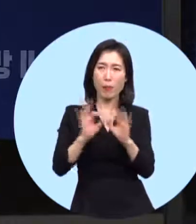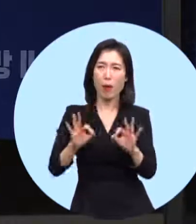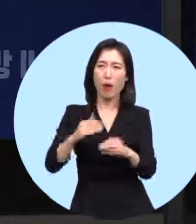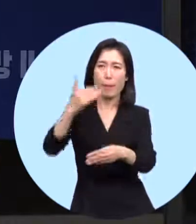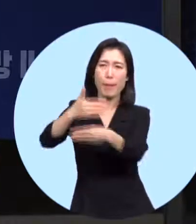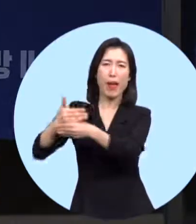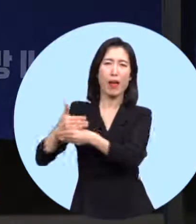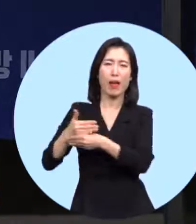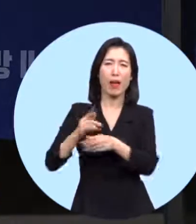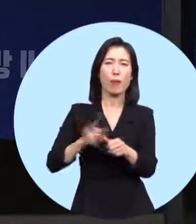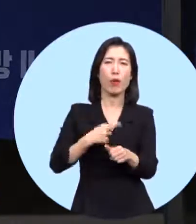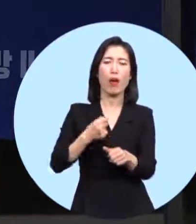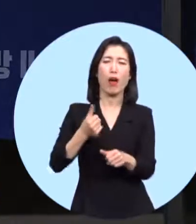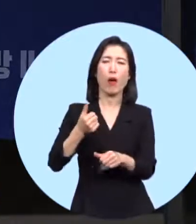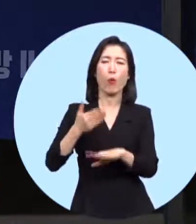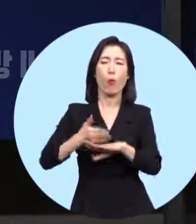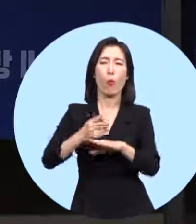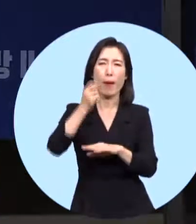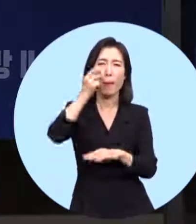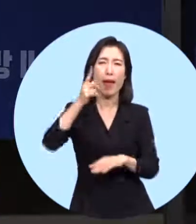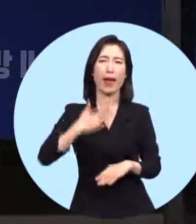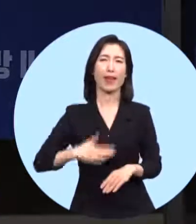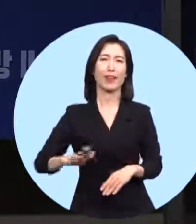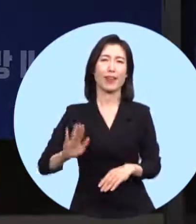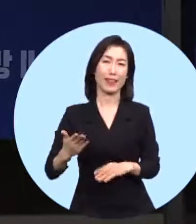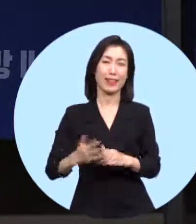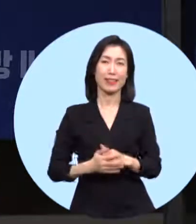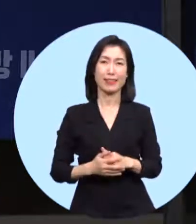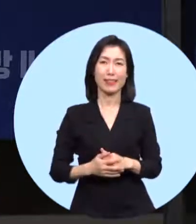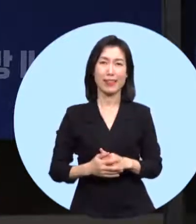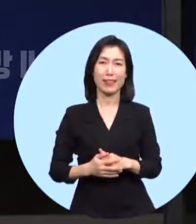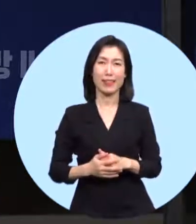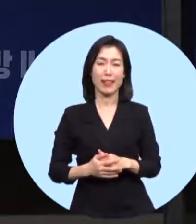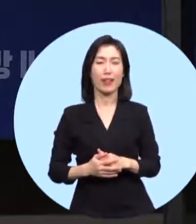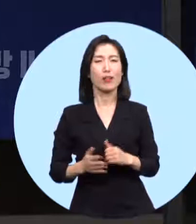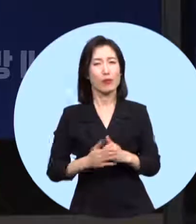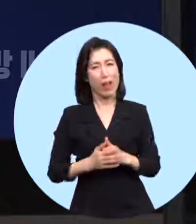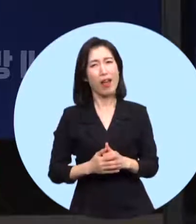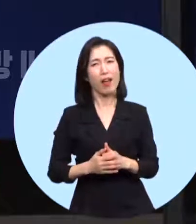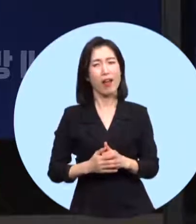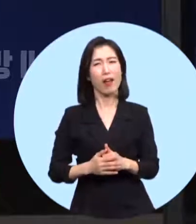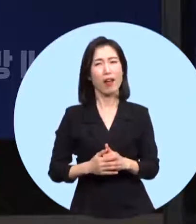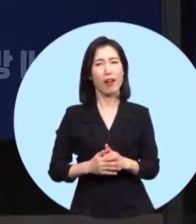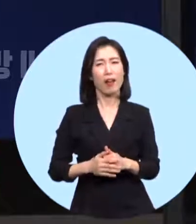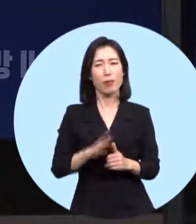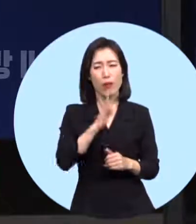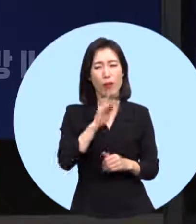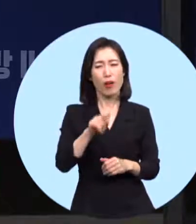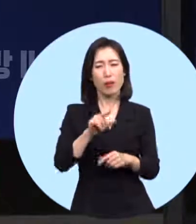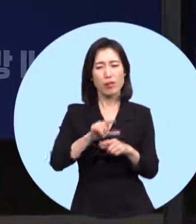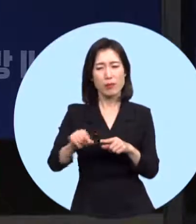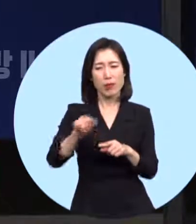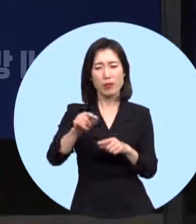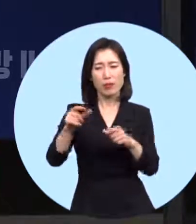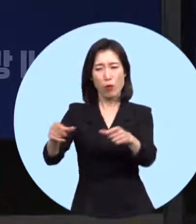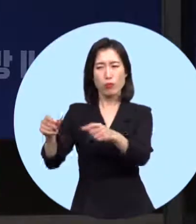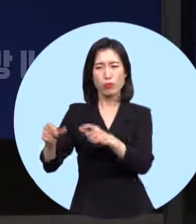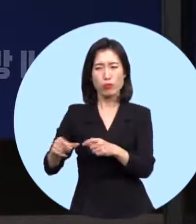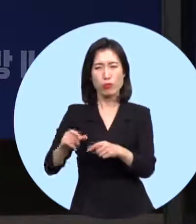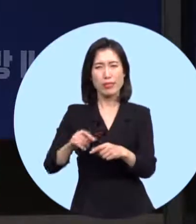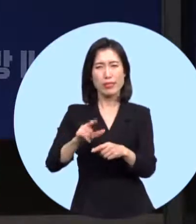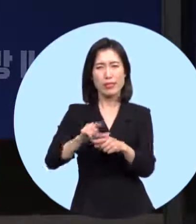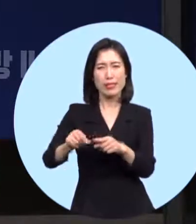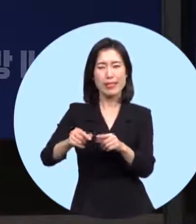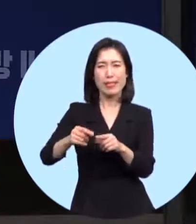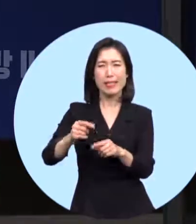것이죠. 그래서 사실은 이런 부분에 있어서 이렇게까지 사실 기초자치단체에서 평생교육을 많이